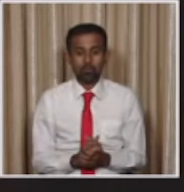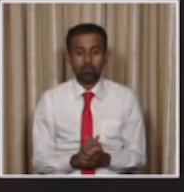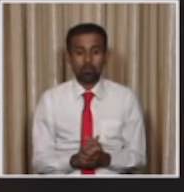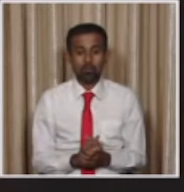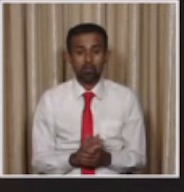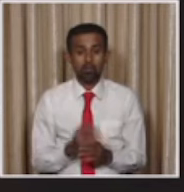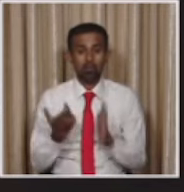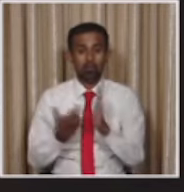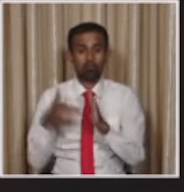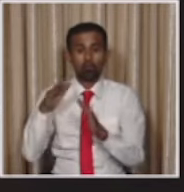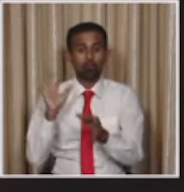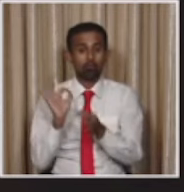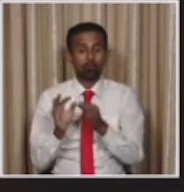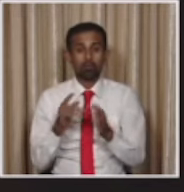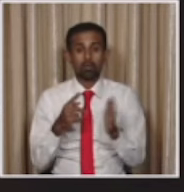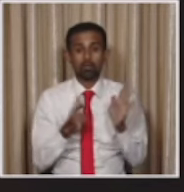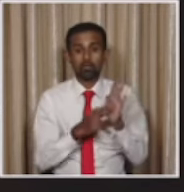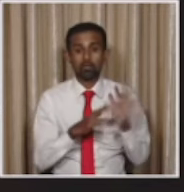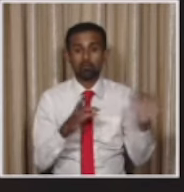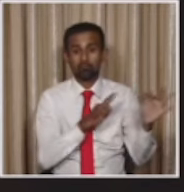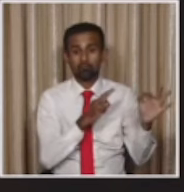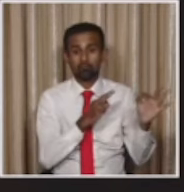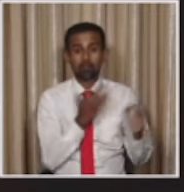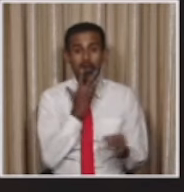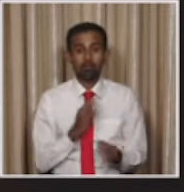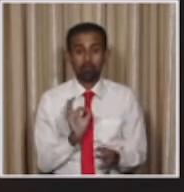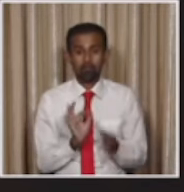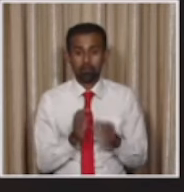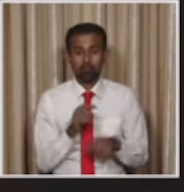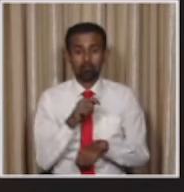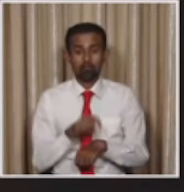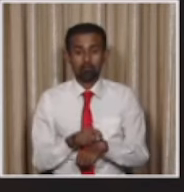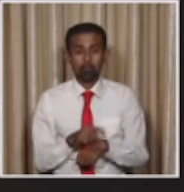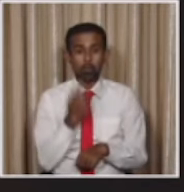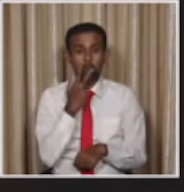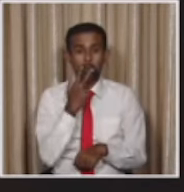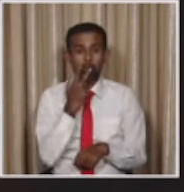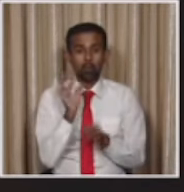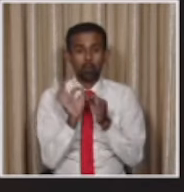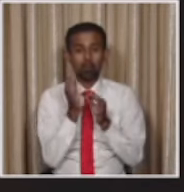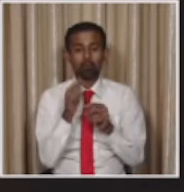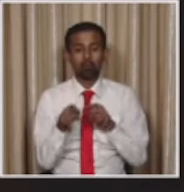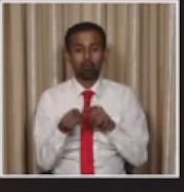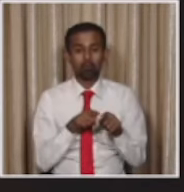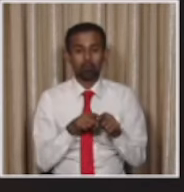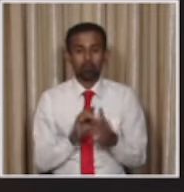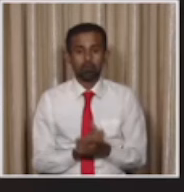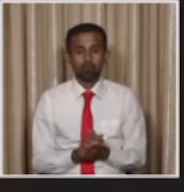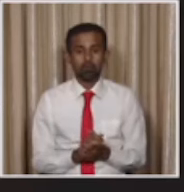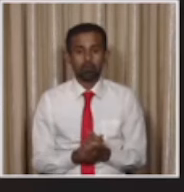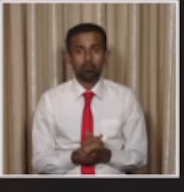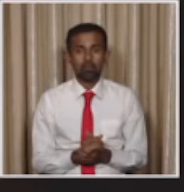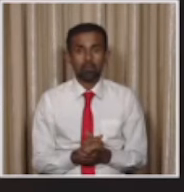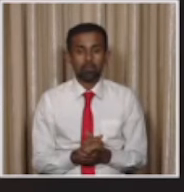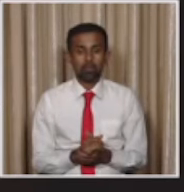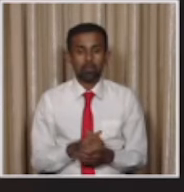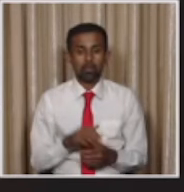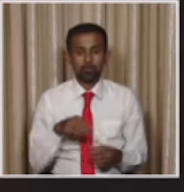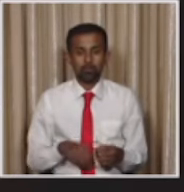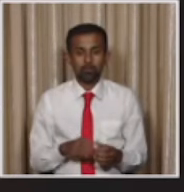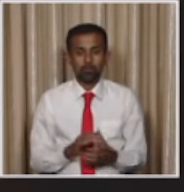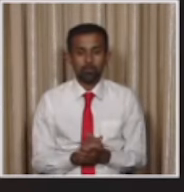ගන්නද්දී නීරෝ වීණා වාදනය කරනවා කියලා රැවුල ගිනි ගන්නද්දී සුරුටු වත්තු කරනවා දැන් මිනිස්සු තමන්ගේ තියෙන